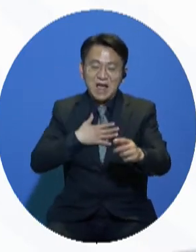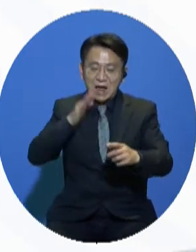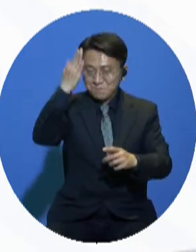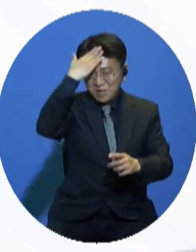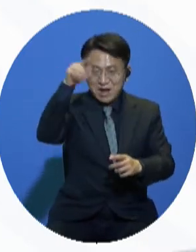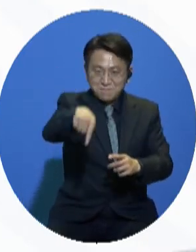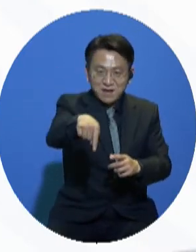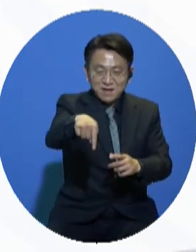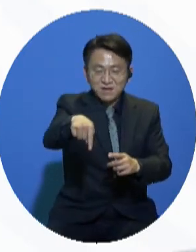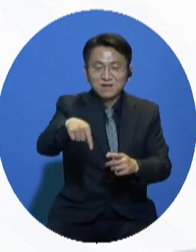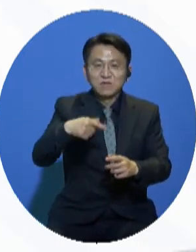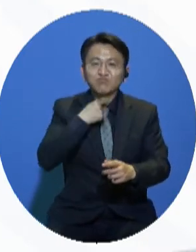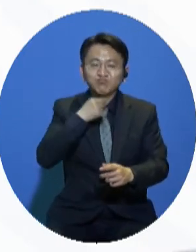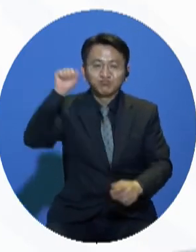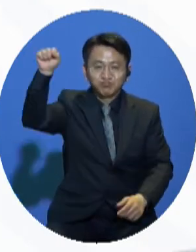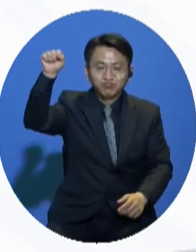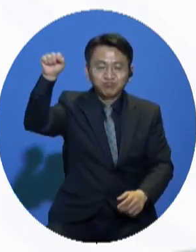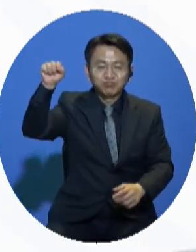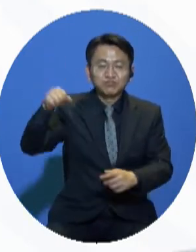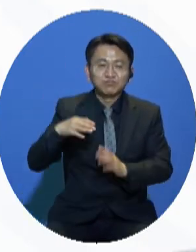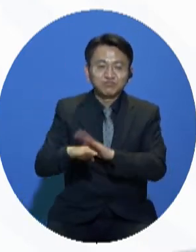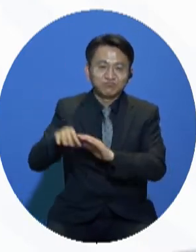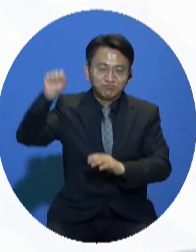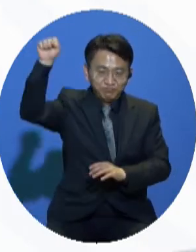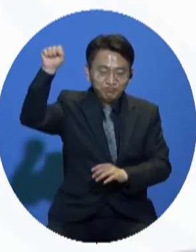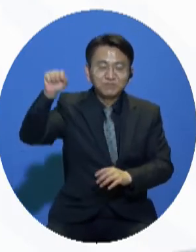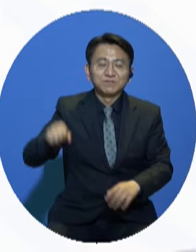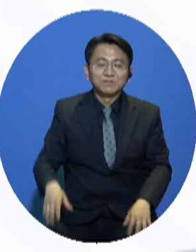파일럿이 되겠다라고 했습니다. 그래서